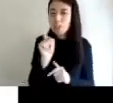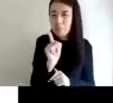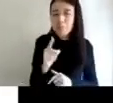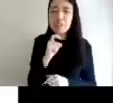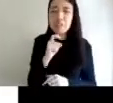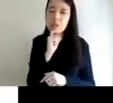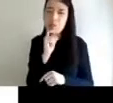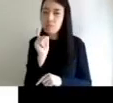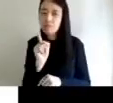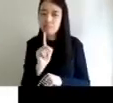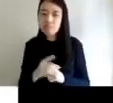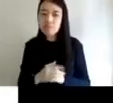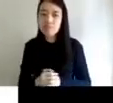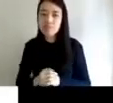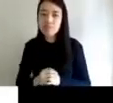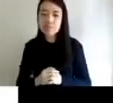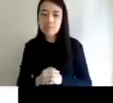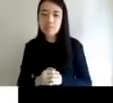喺嗰度嘅咧？